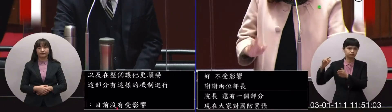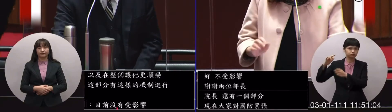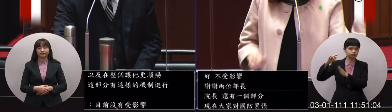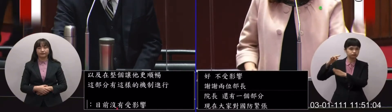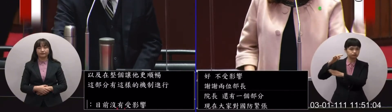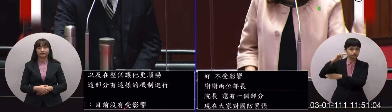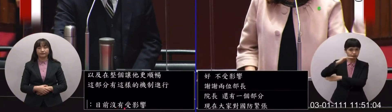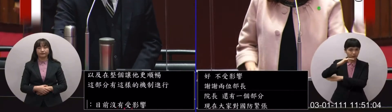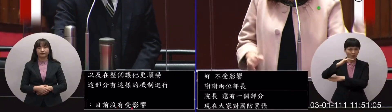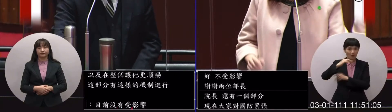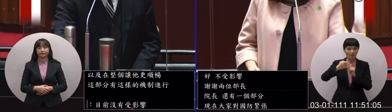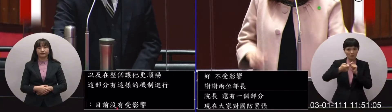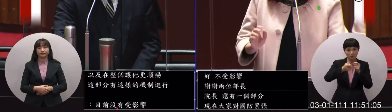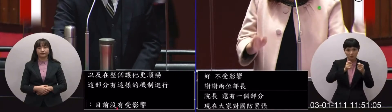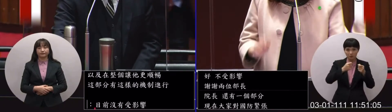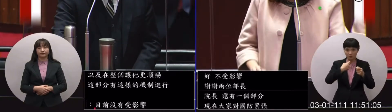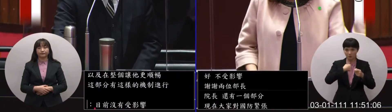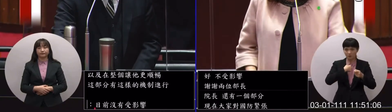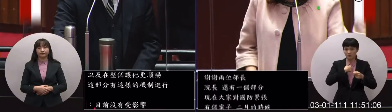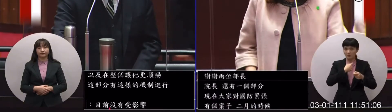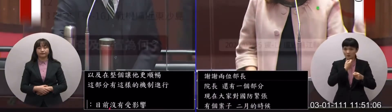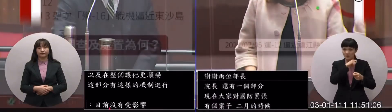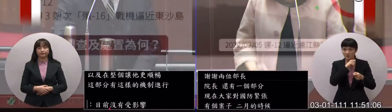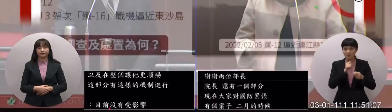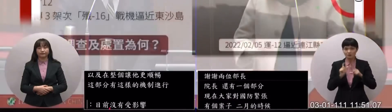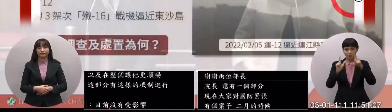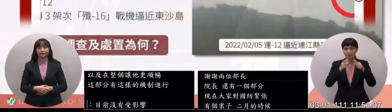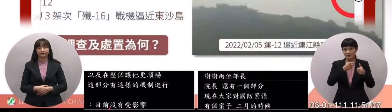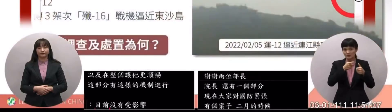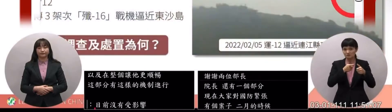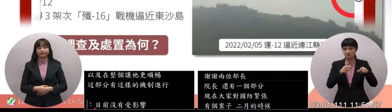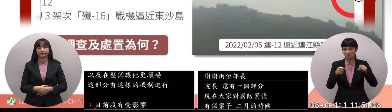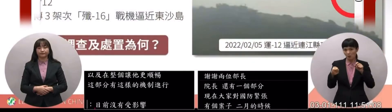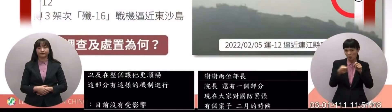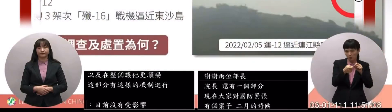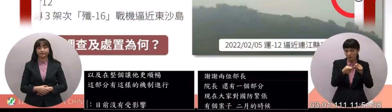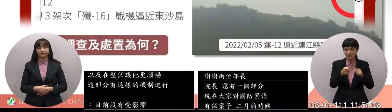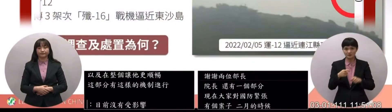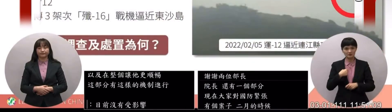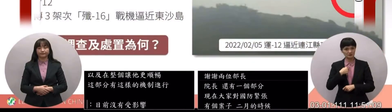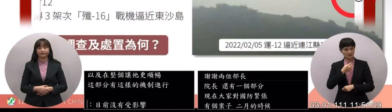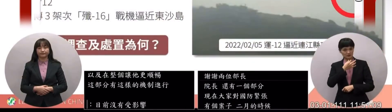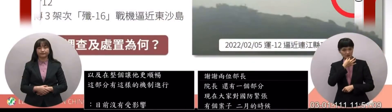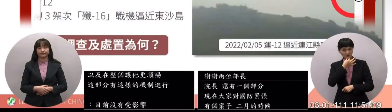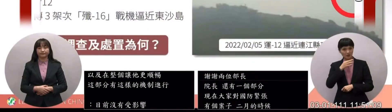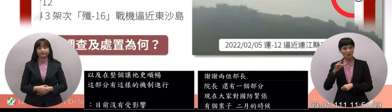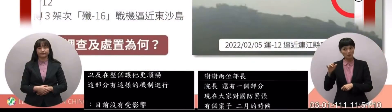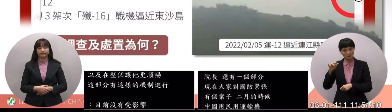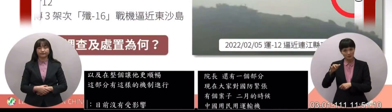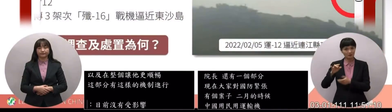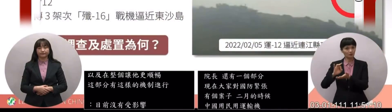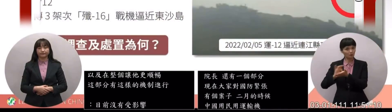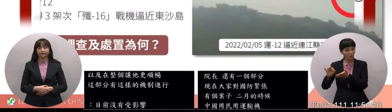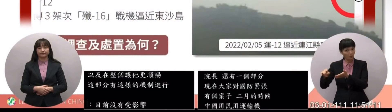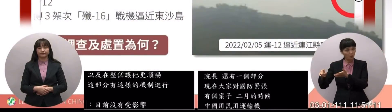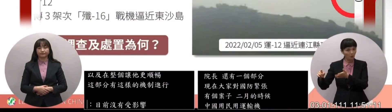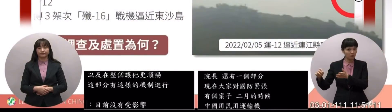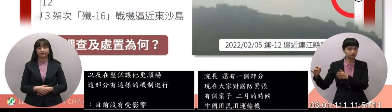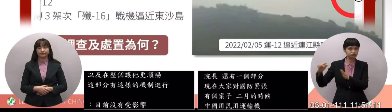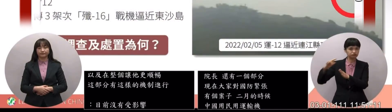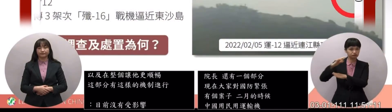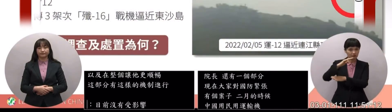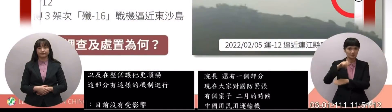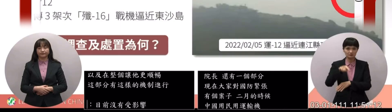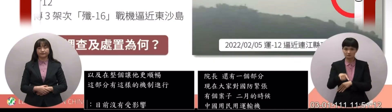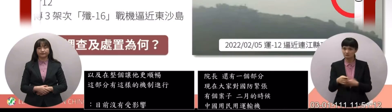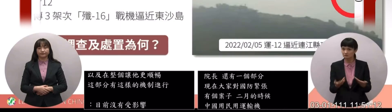啊，这点起就麻烦，因为那么咱要中国他说民用，但是他民用跟政府都有点关系啊。好，所以请问一下这件案子后来到哪里